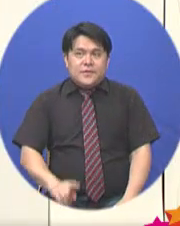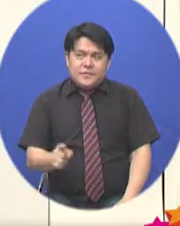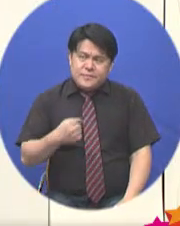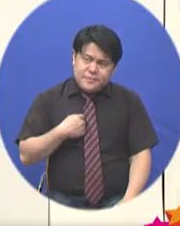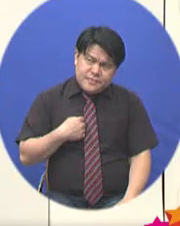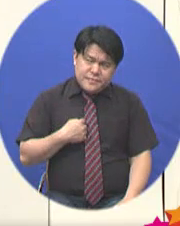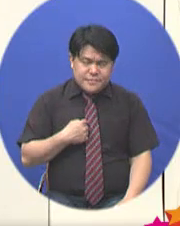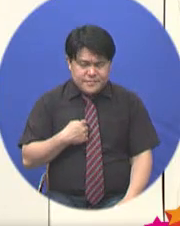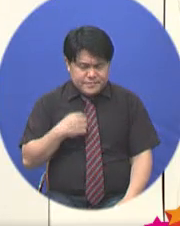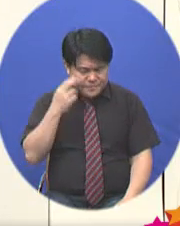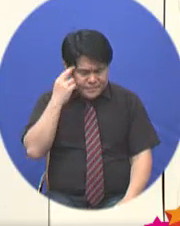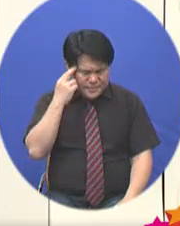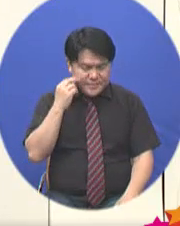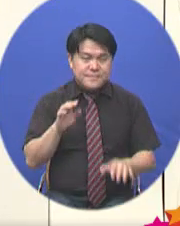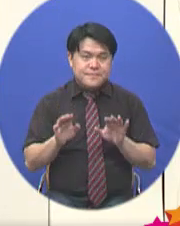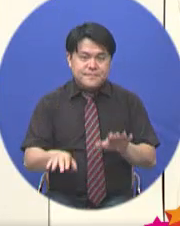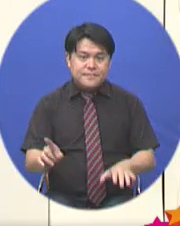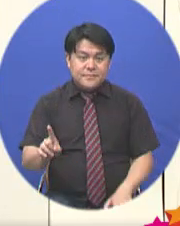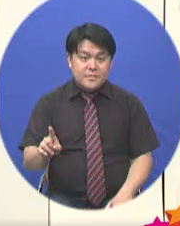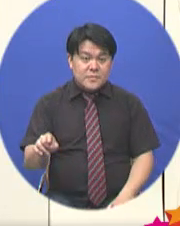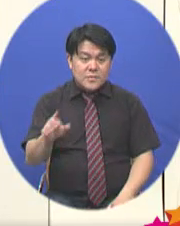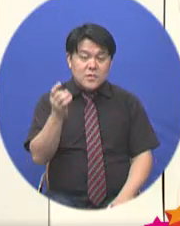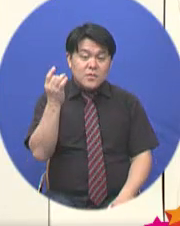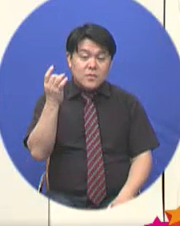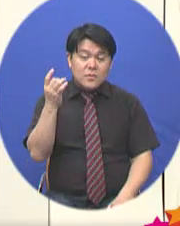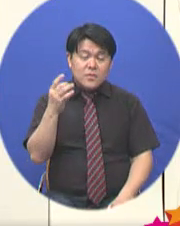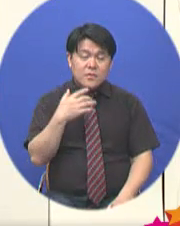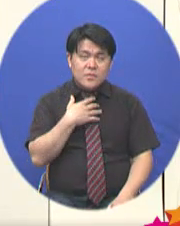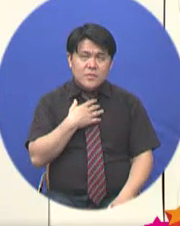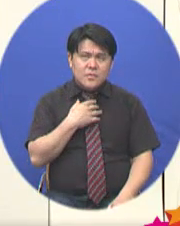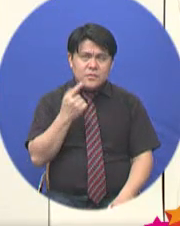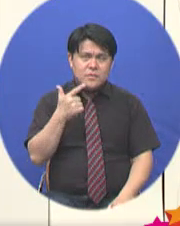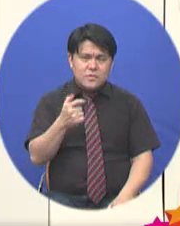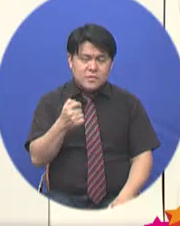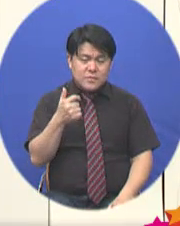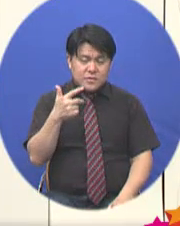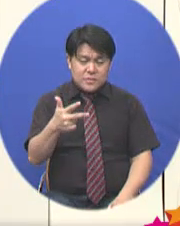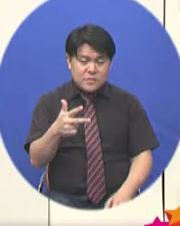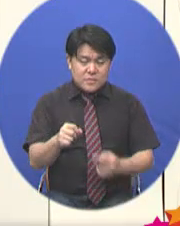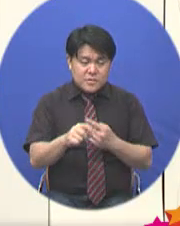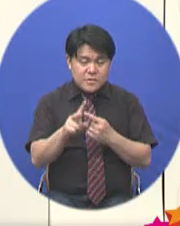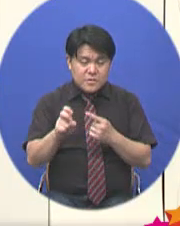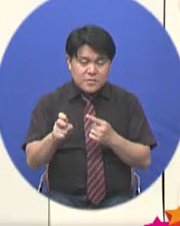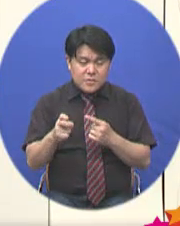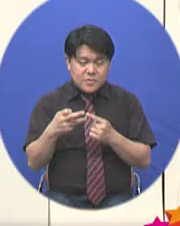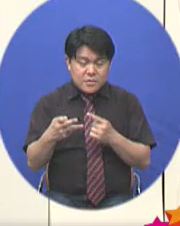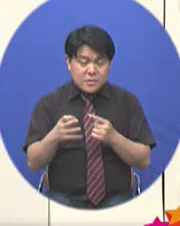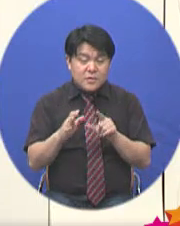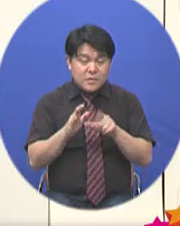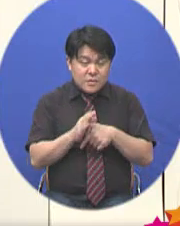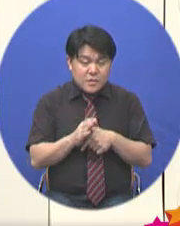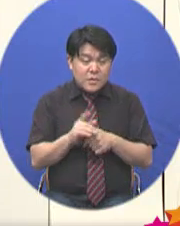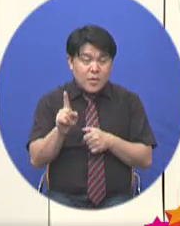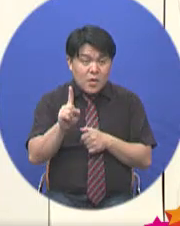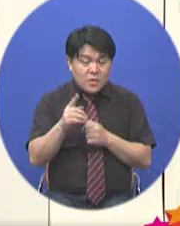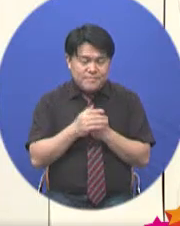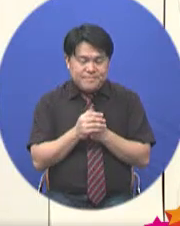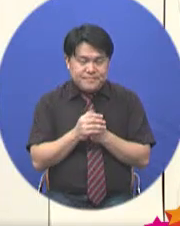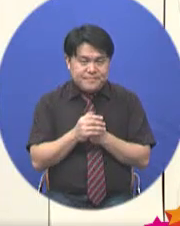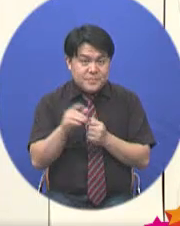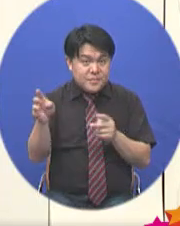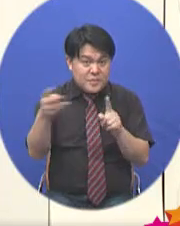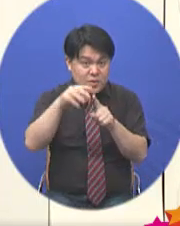대단데. 네. 이거 우리 월남 67년도 1월 19일 날 부산 산부두에서 월남을 떠나는데